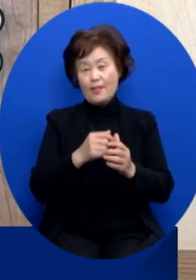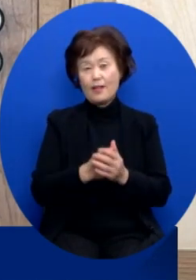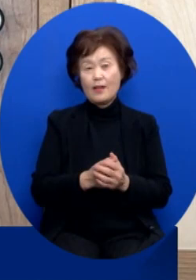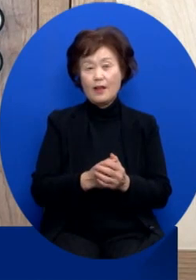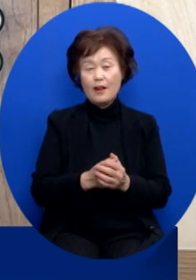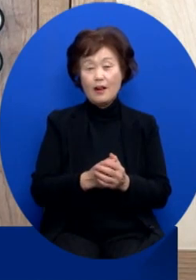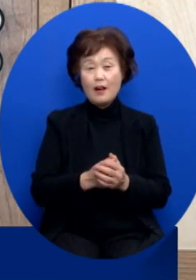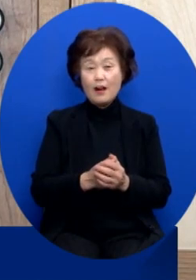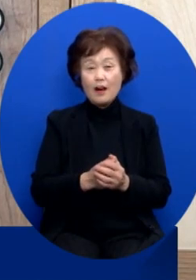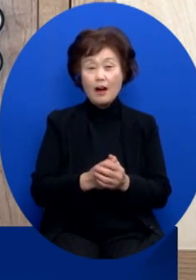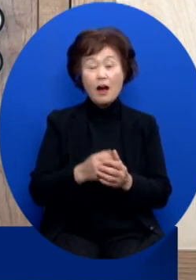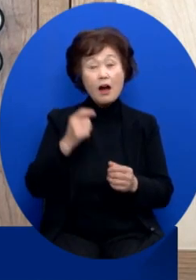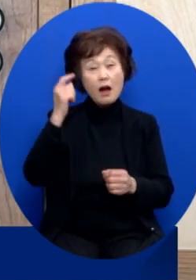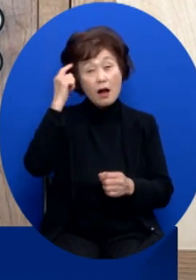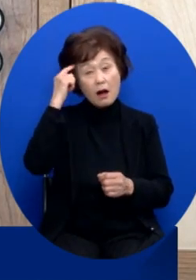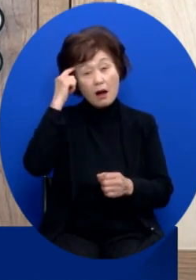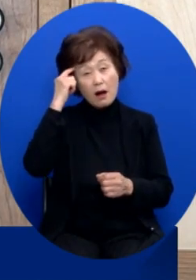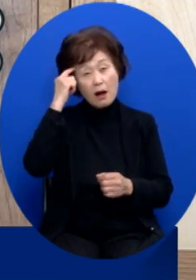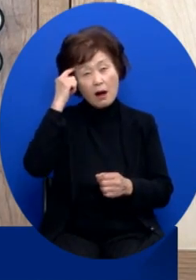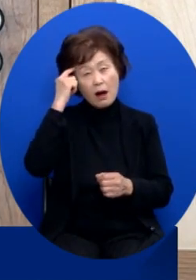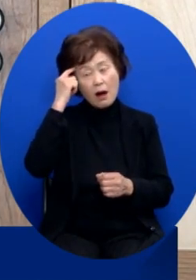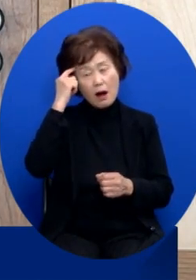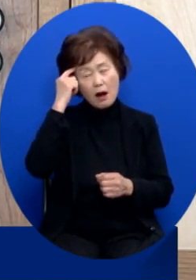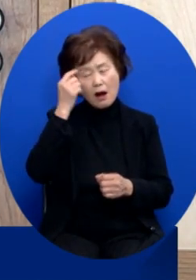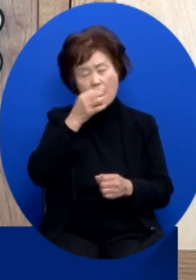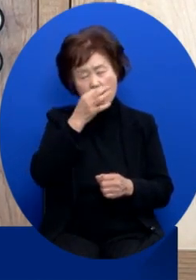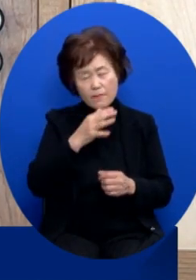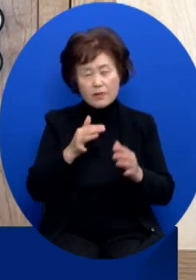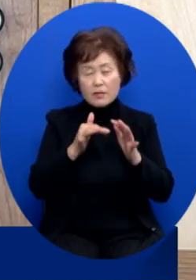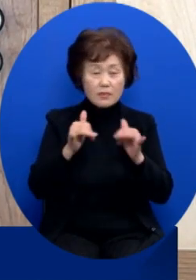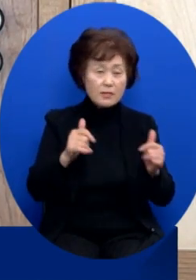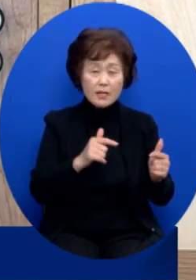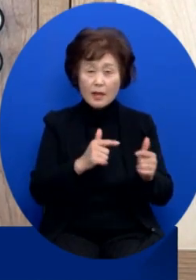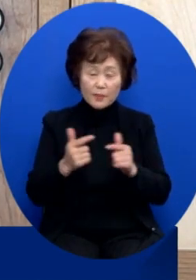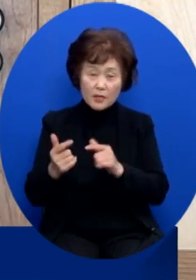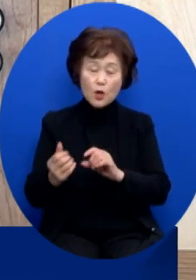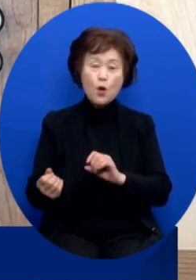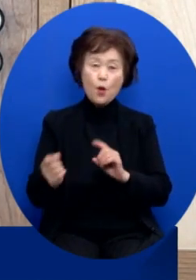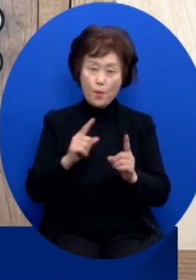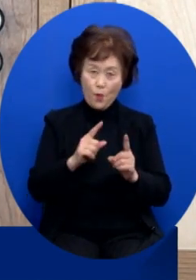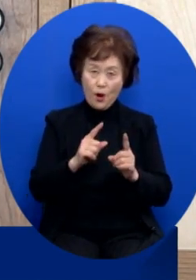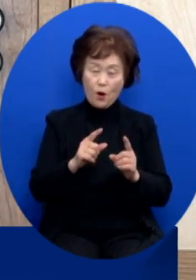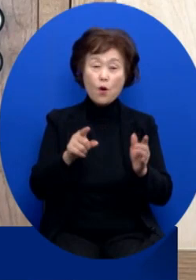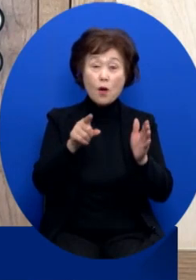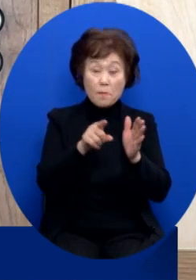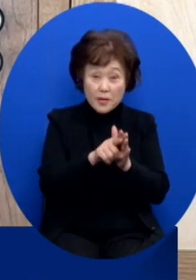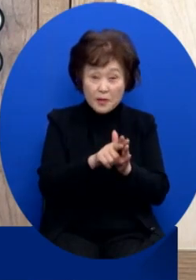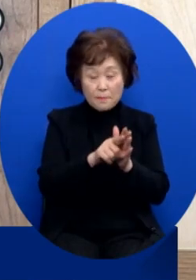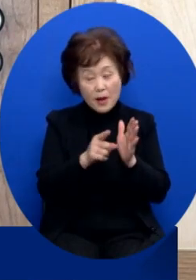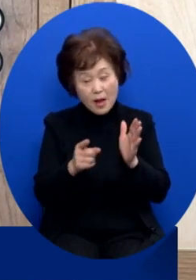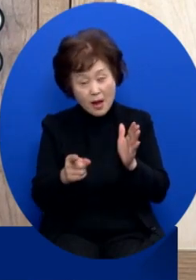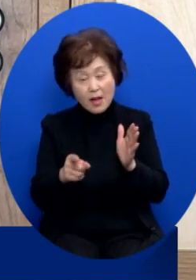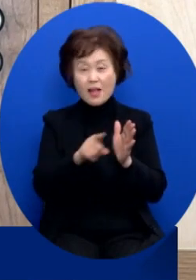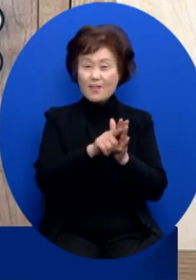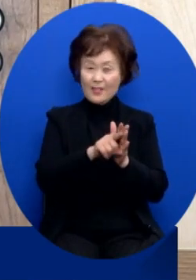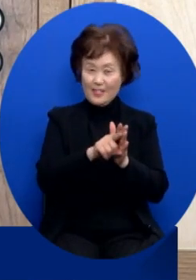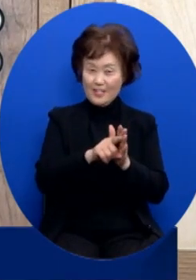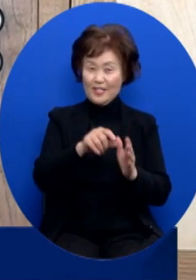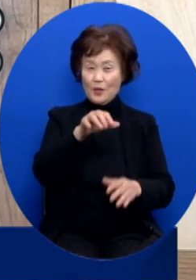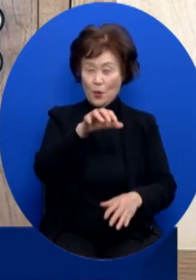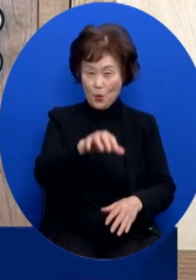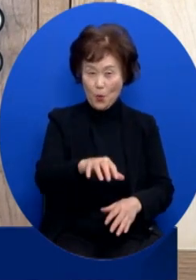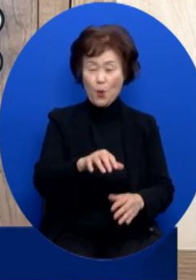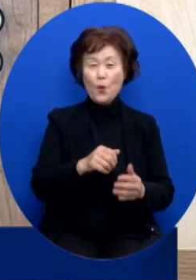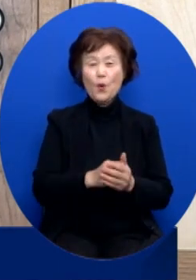정서적 문제인 사람들을 치유하는 공간 신앙이 무너진 성도들을 회복시키는 공간 넌 크리스천들을